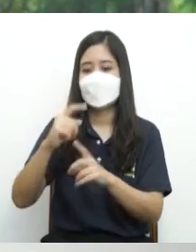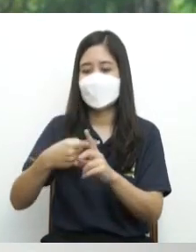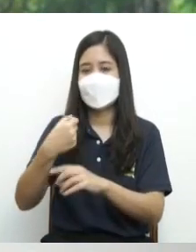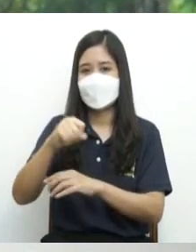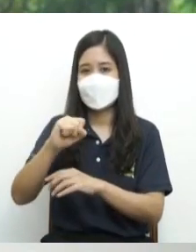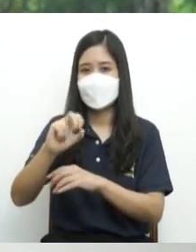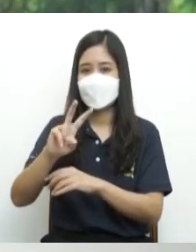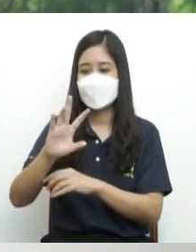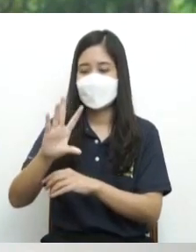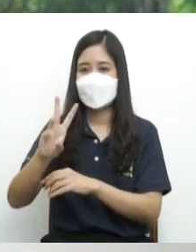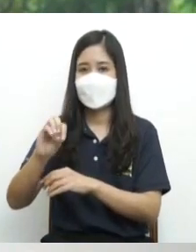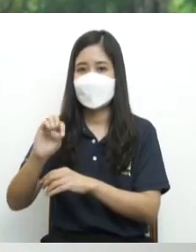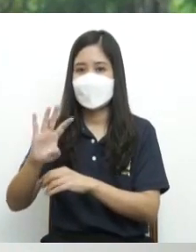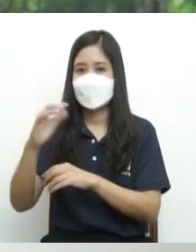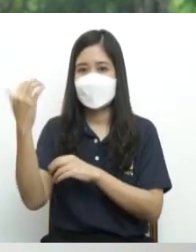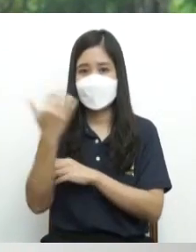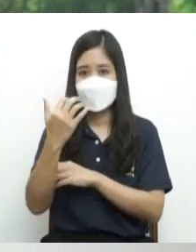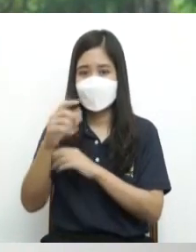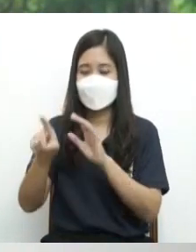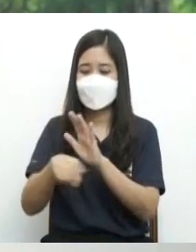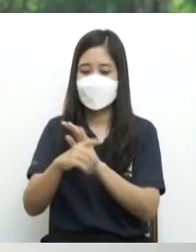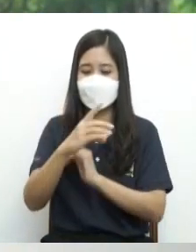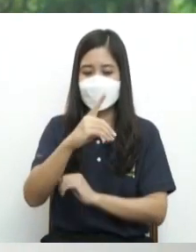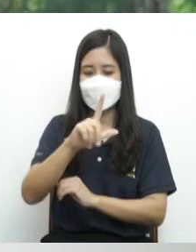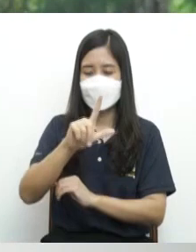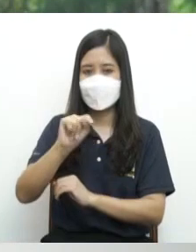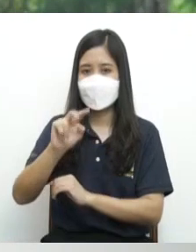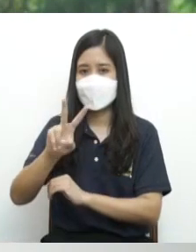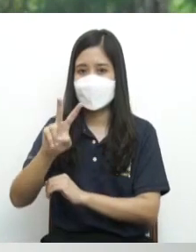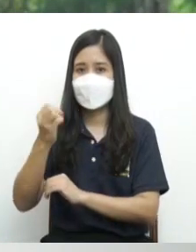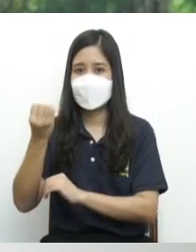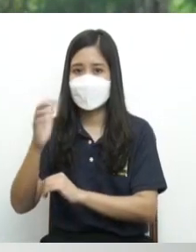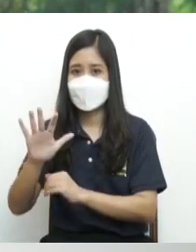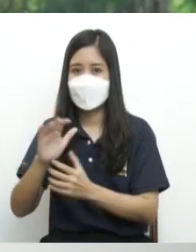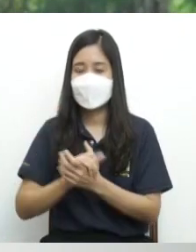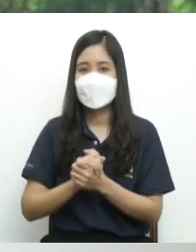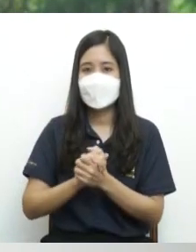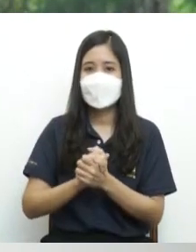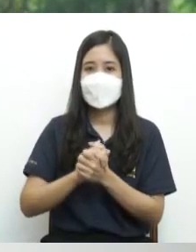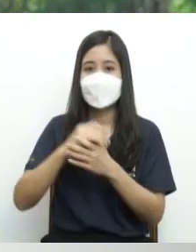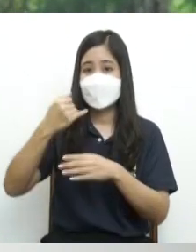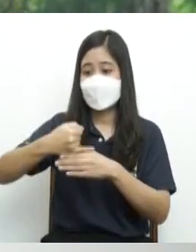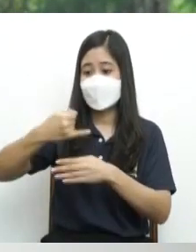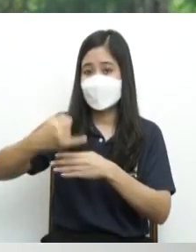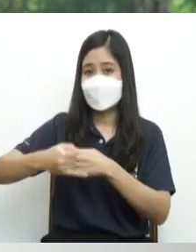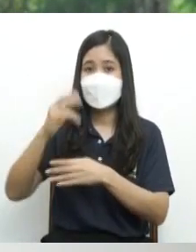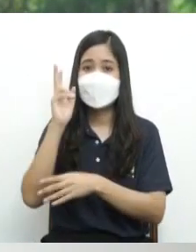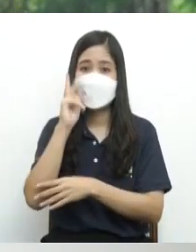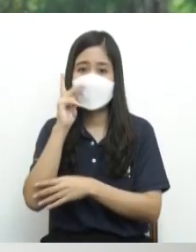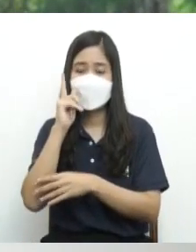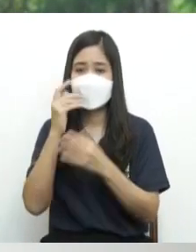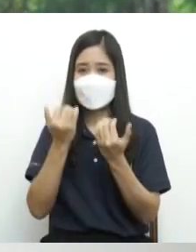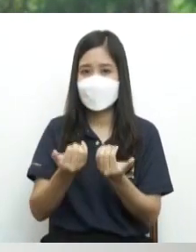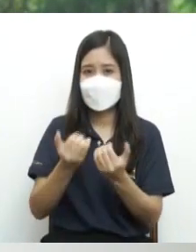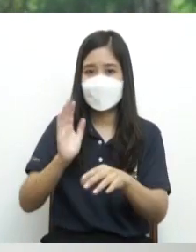ถานีโทรทัศน์การศึกษาทางไกลผ่านดาวเทียมช่อง DLTV 15นะคะหลังจากจบรายการผู้เช้าข่าวสปทของเราในวันนี้นะคะ